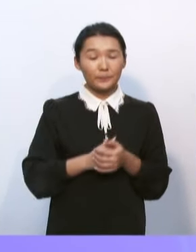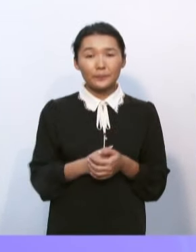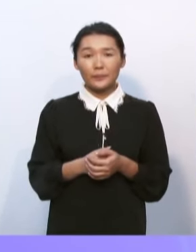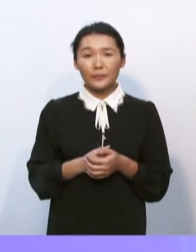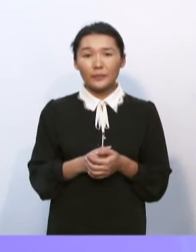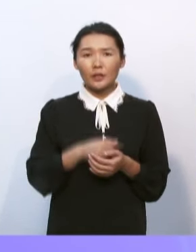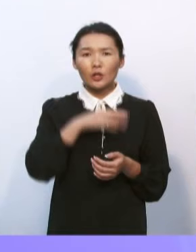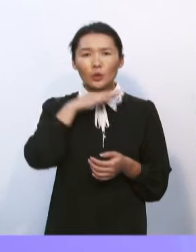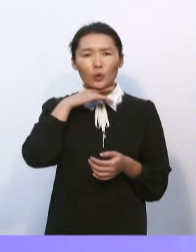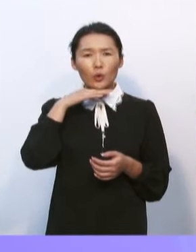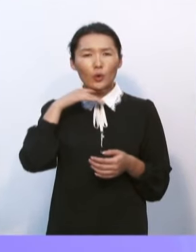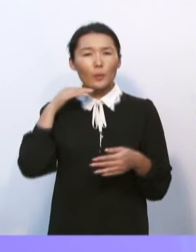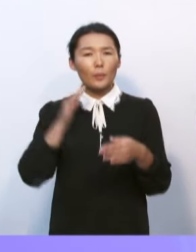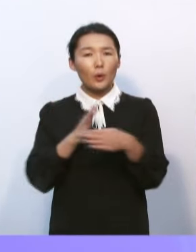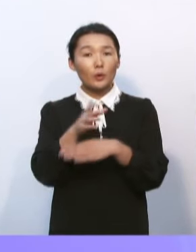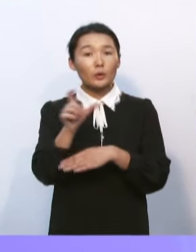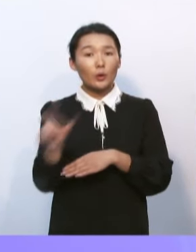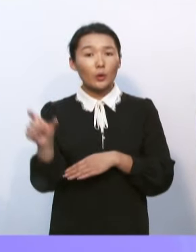Көп конок.